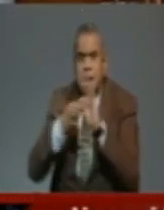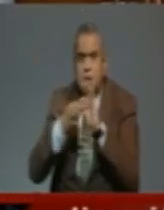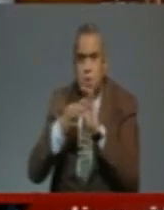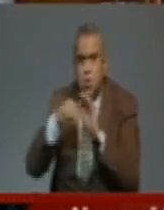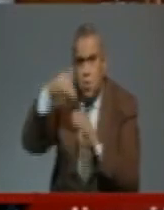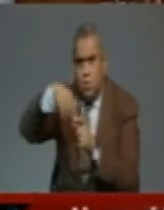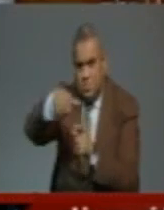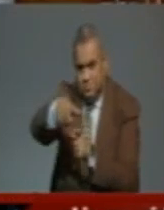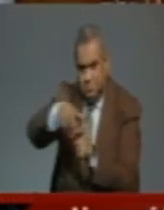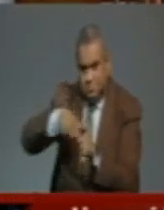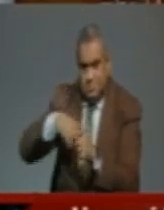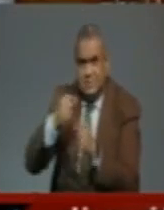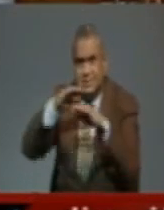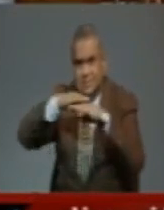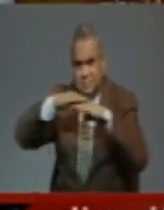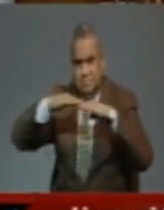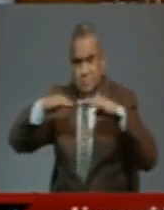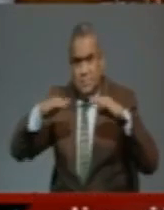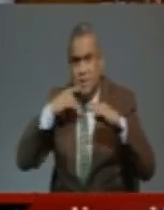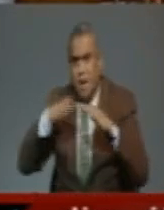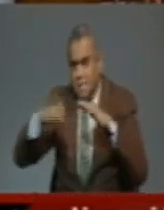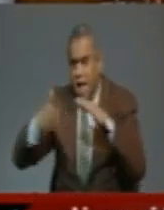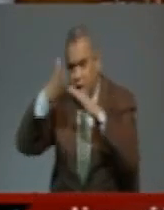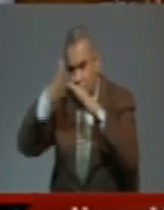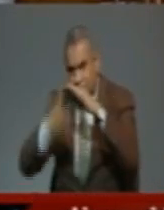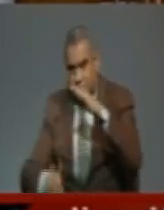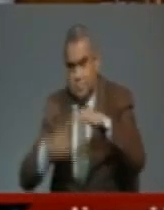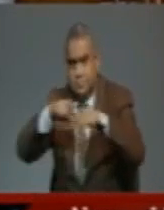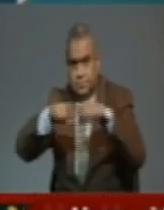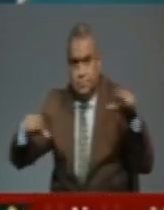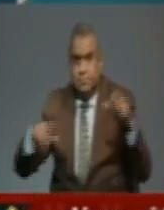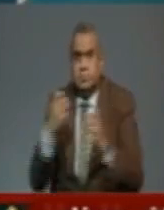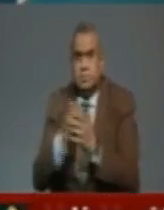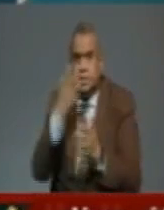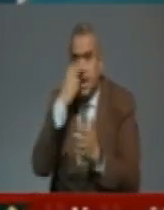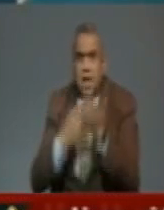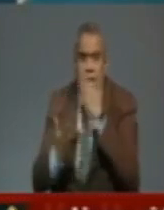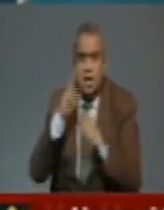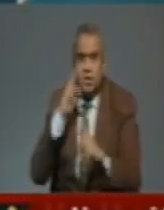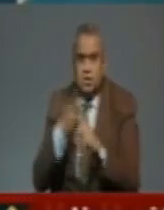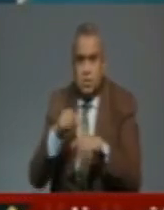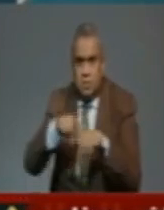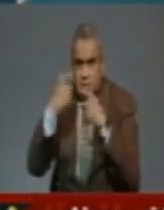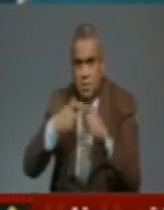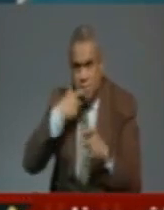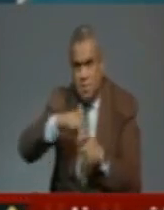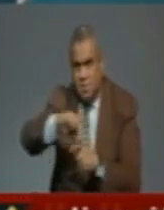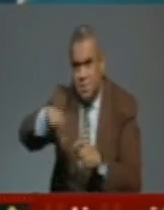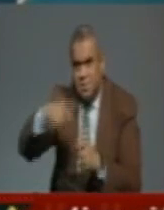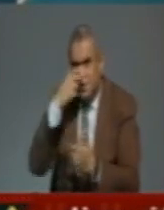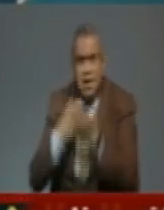بتاعه المحطة. ده كان شكل المحطة يا فندم، اهو كوع القير ده اهو، ايام لما كان